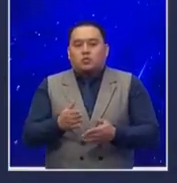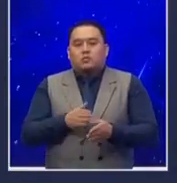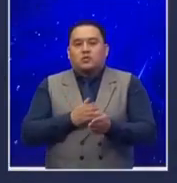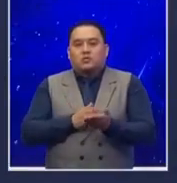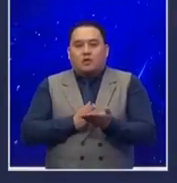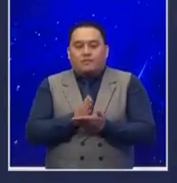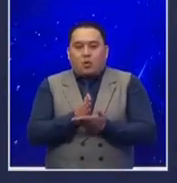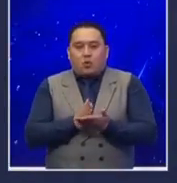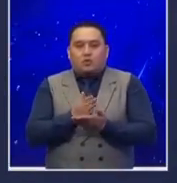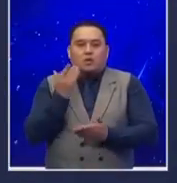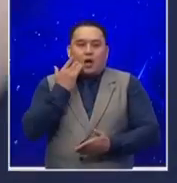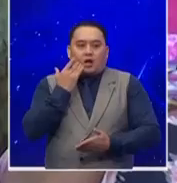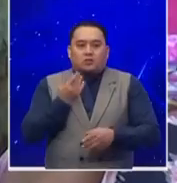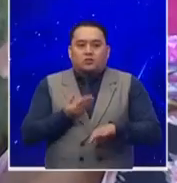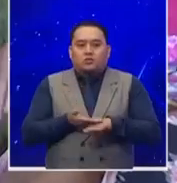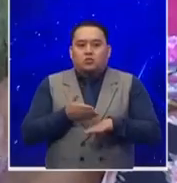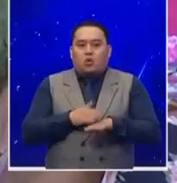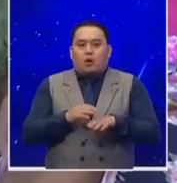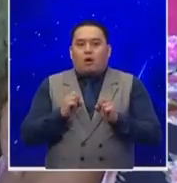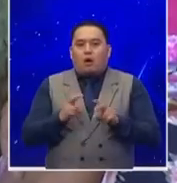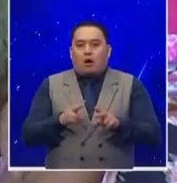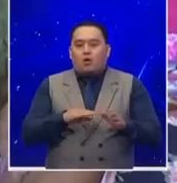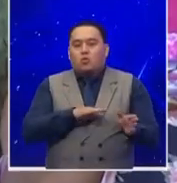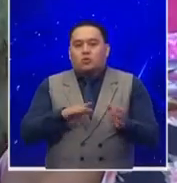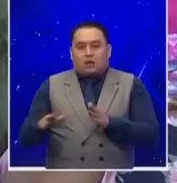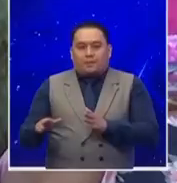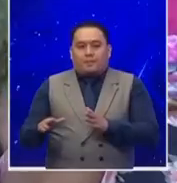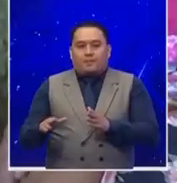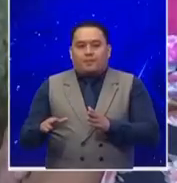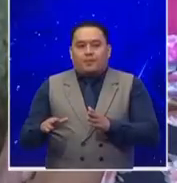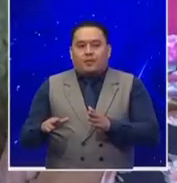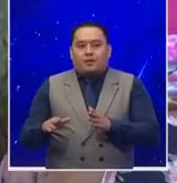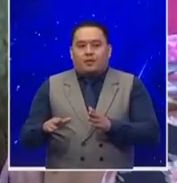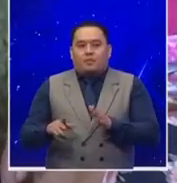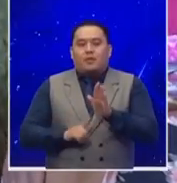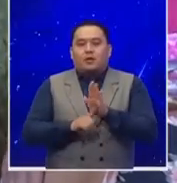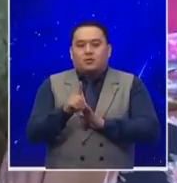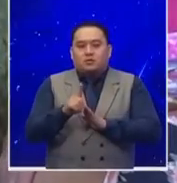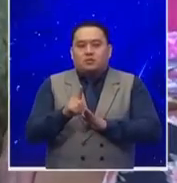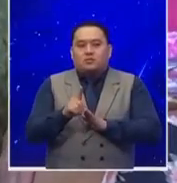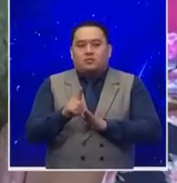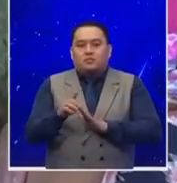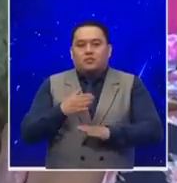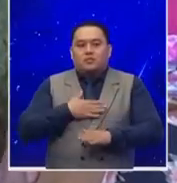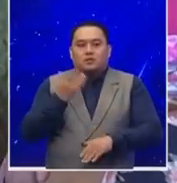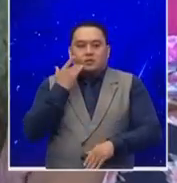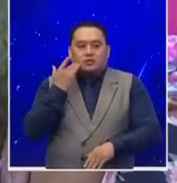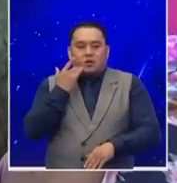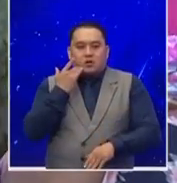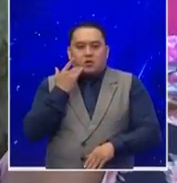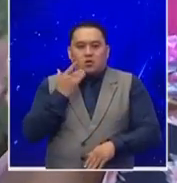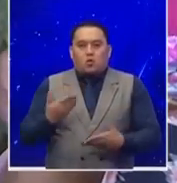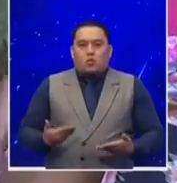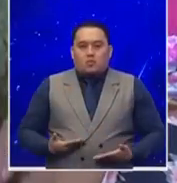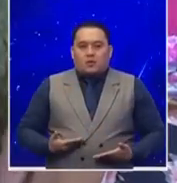бағып, қиындықтардан қалай болса да өтіп, басы ашты болса, арты тәтті болады дейді ғой. Солай, сол